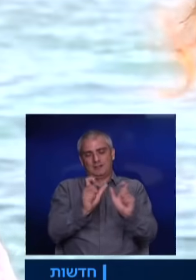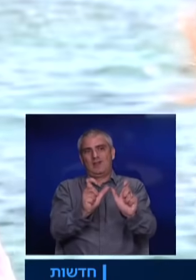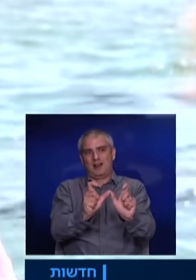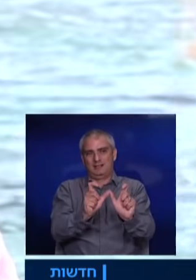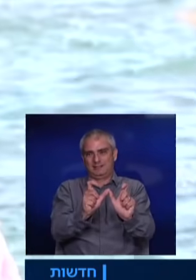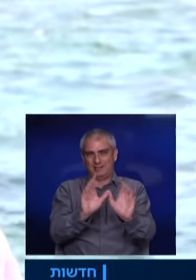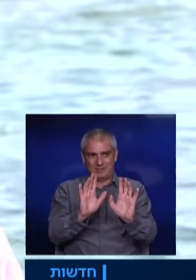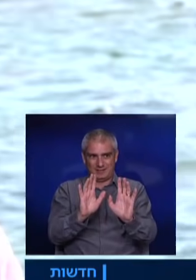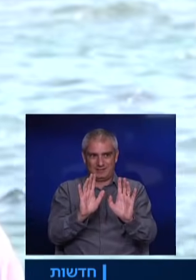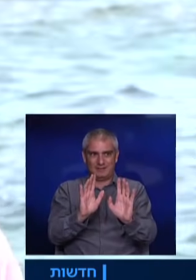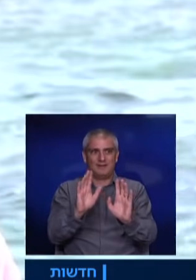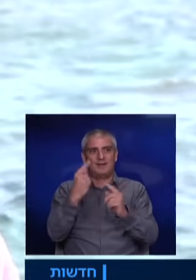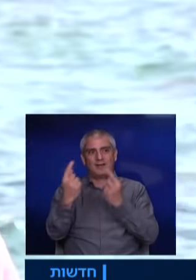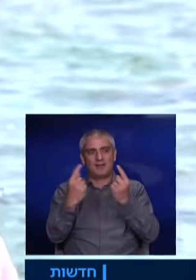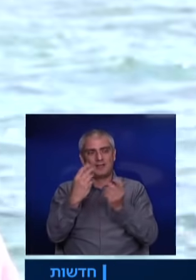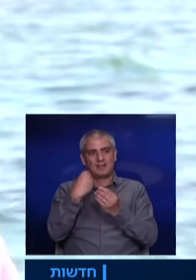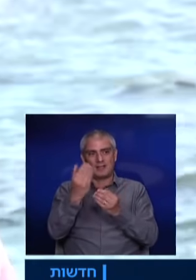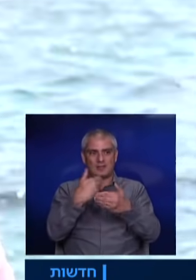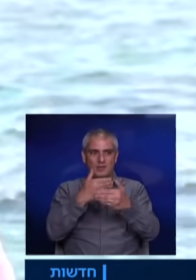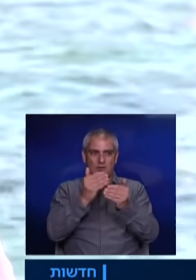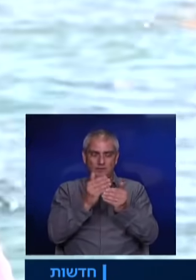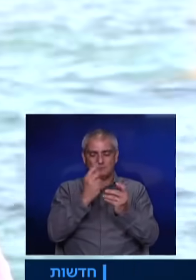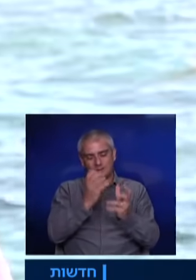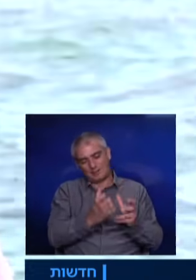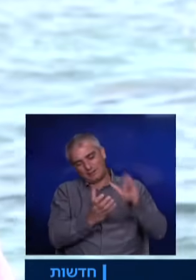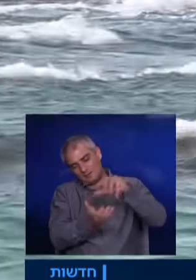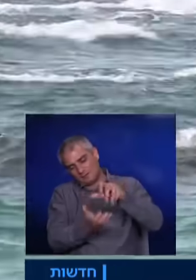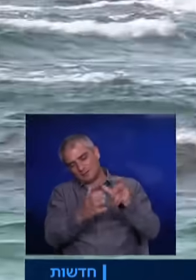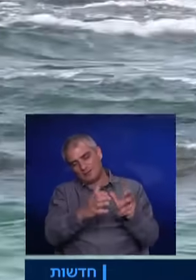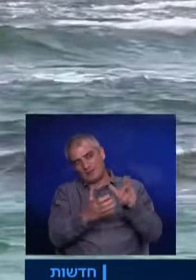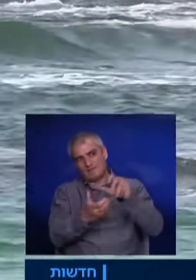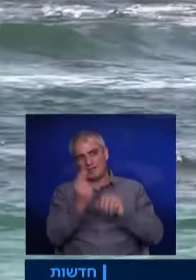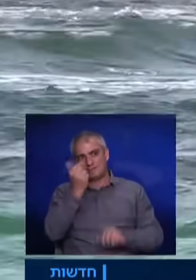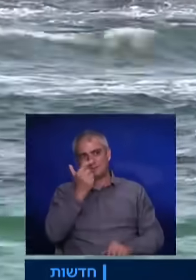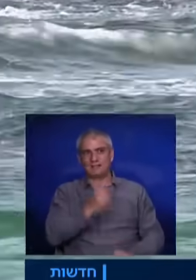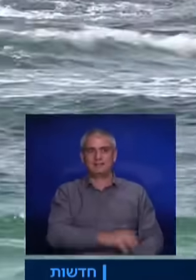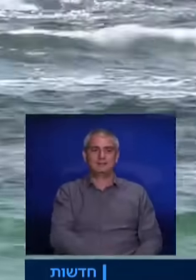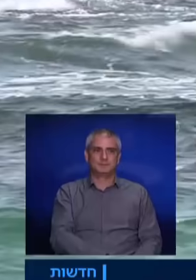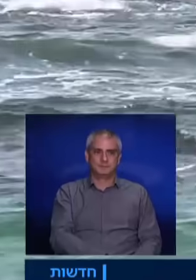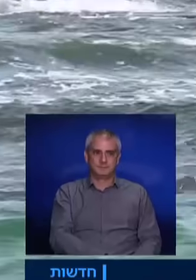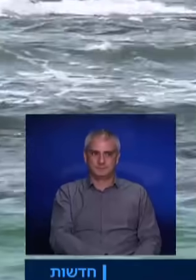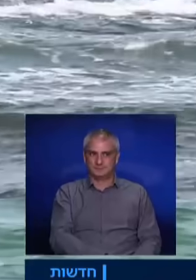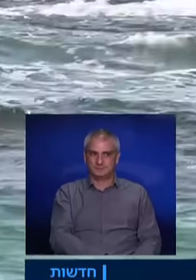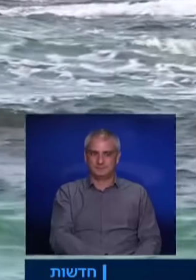את זה, ולכל אחד נתנו את הקופסת קרטון והוא שפך קצת.